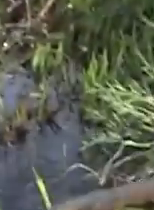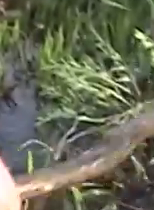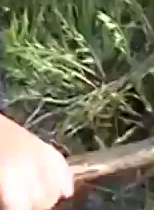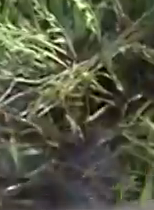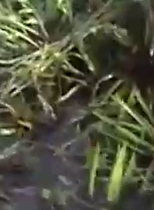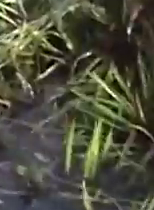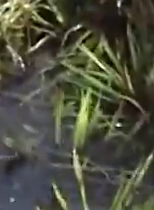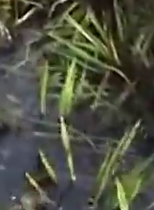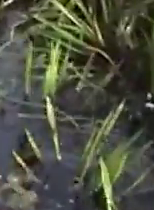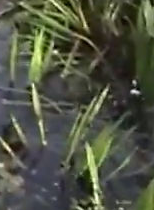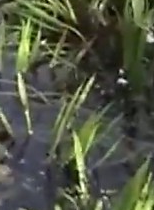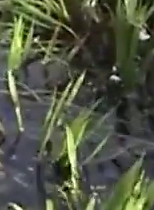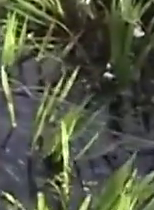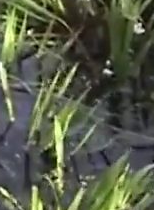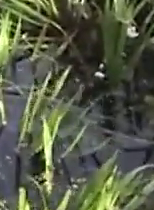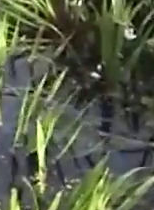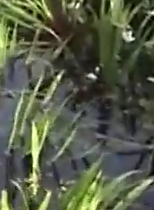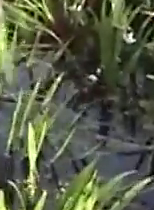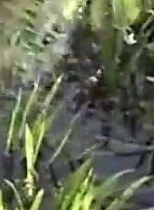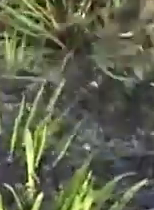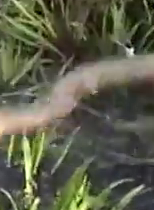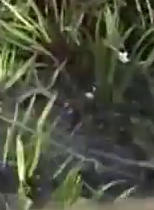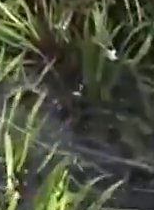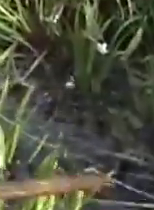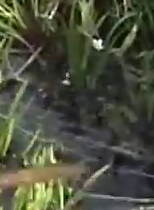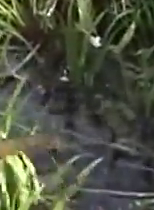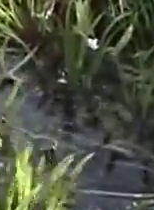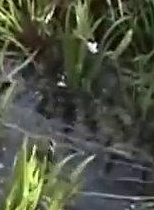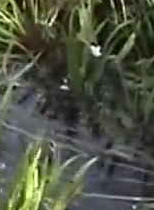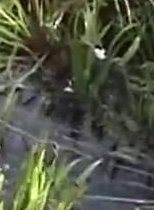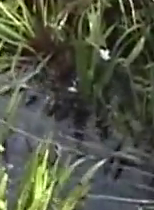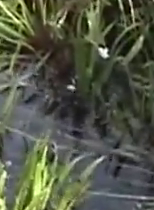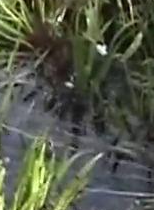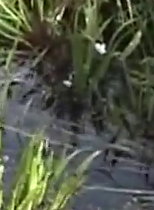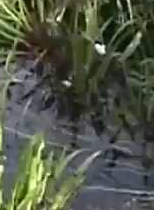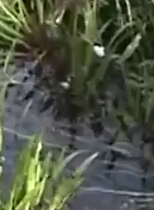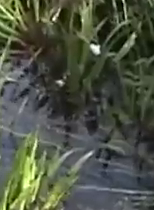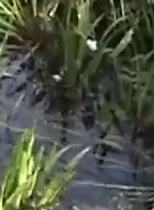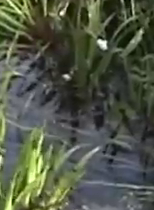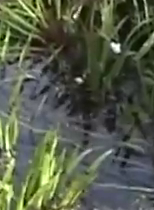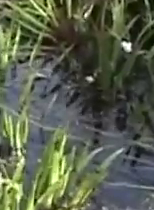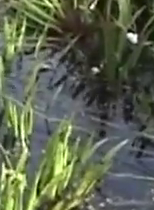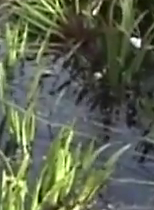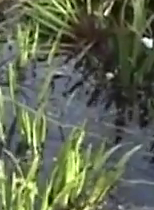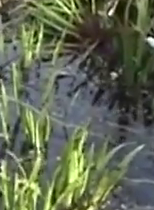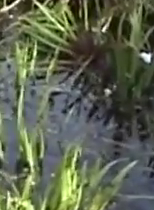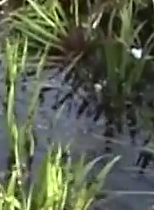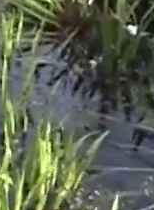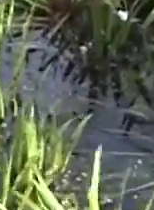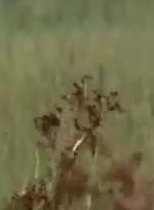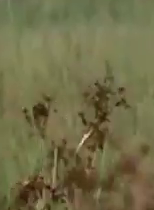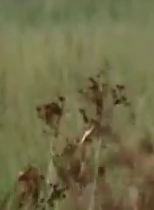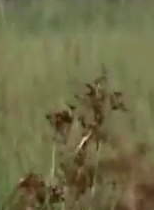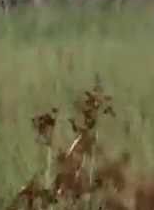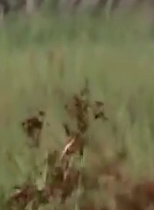Ia uite ce mizerie. Asta trebuie curățată. Ce să stă aici? Nici broască nu stă.